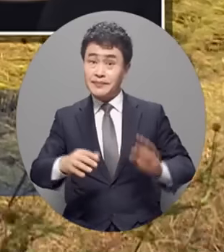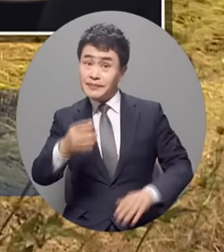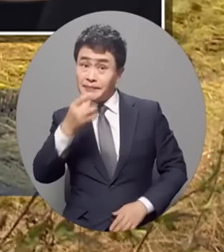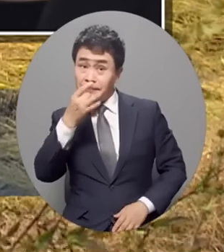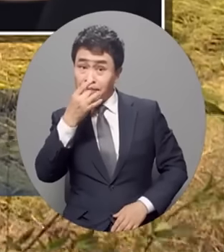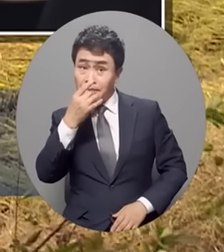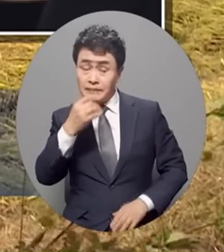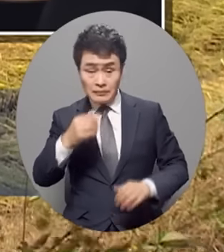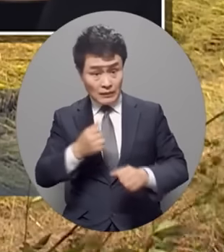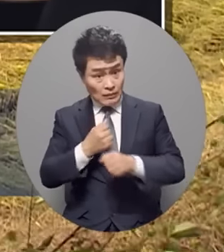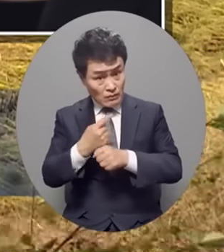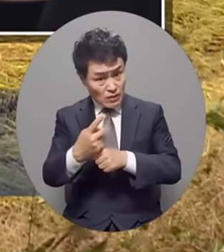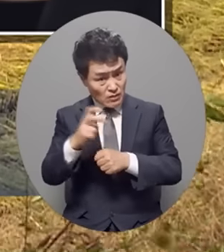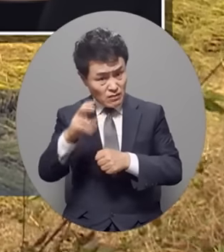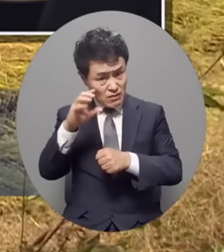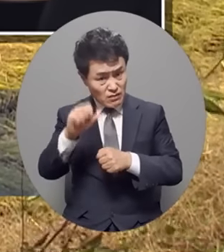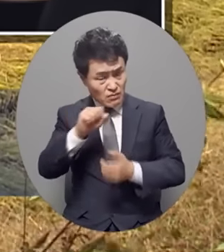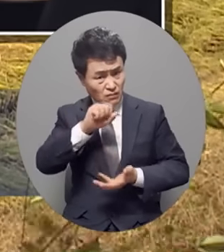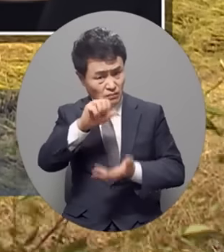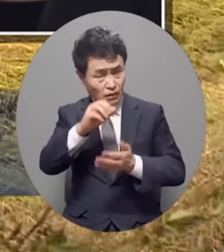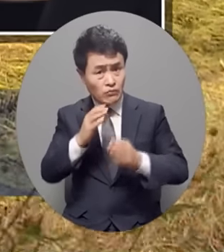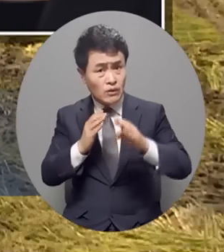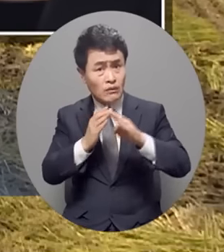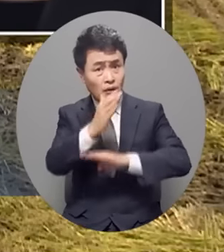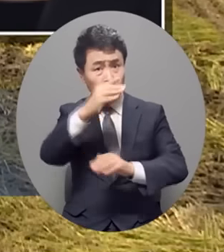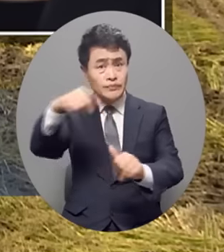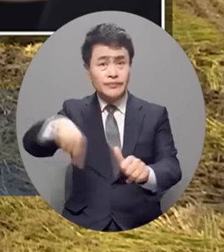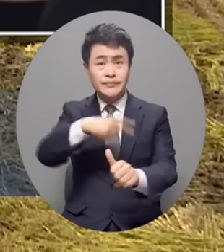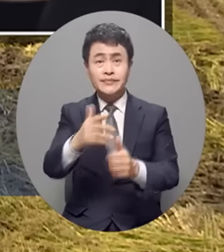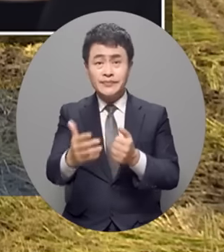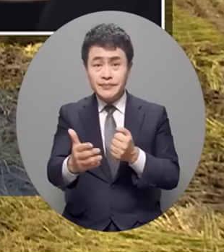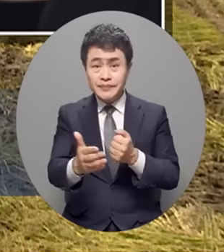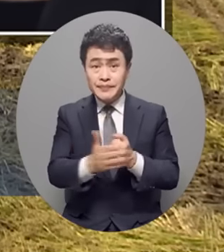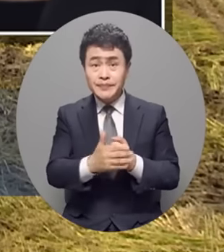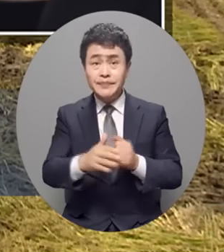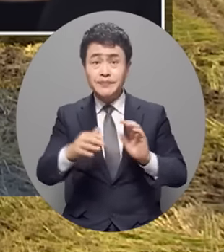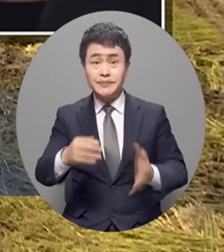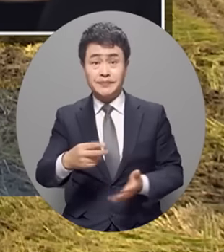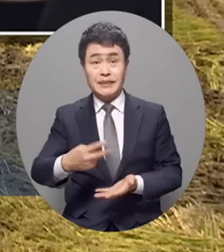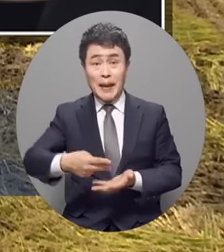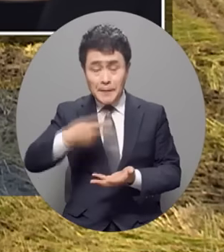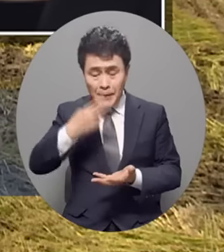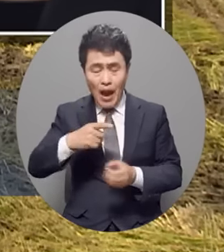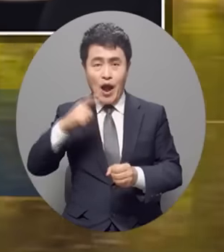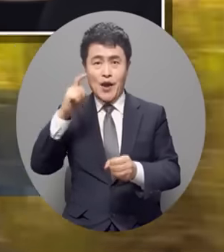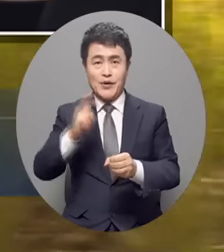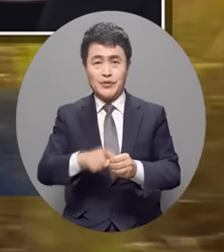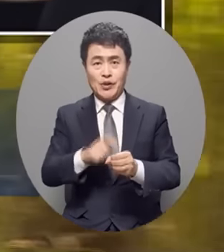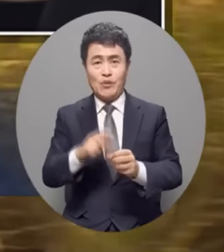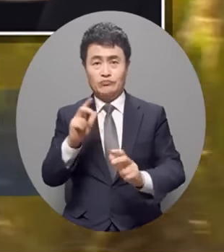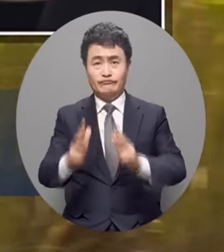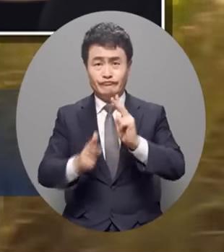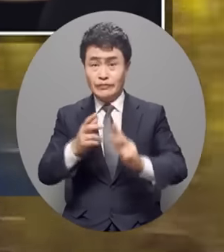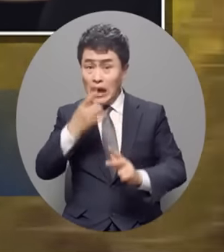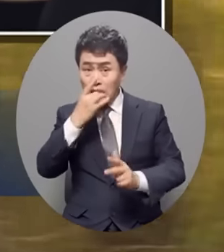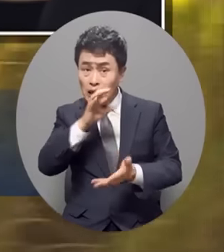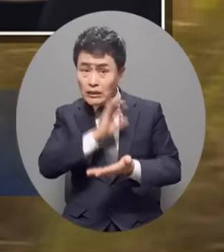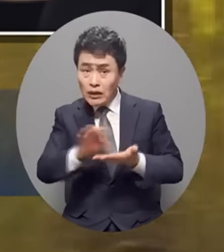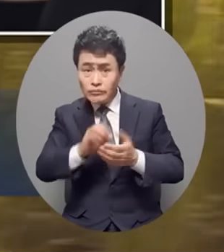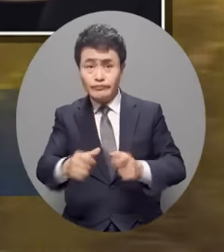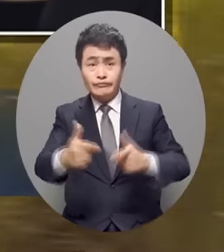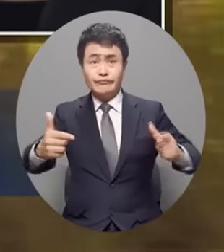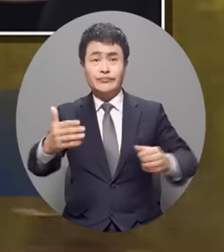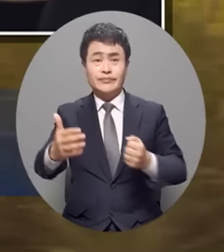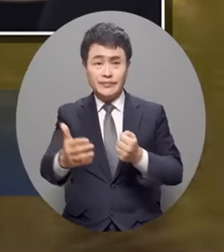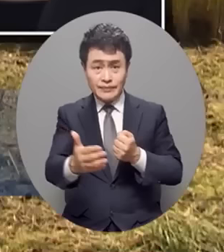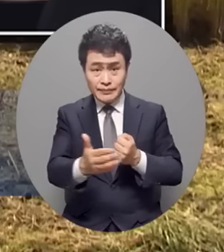매년 한 20만 톤 정도 공급 과잉 상황인 건데 면이라든지 떡이라든지 가공용 쌀의 소비는 늘고 있기